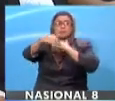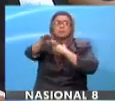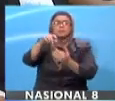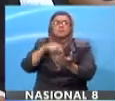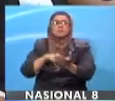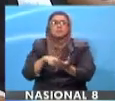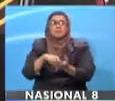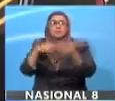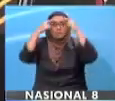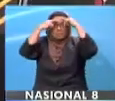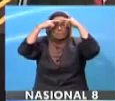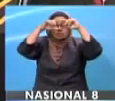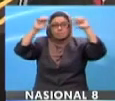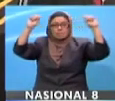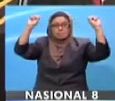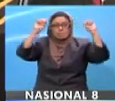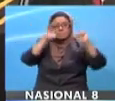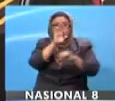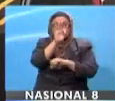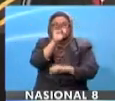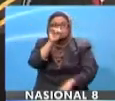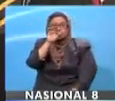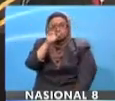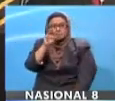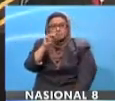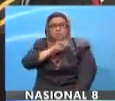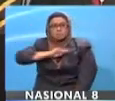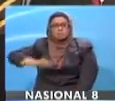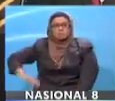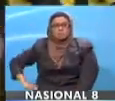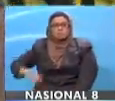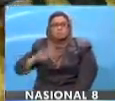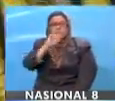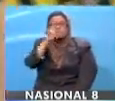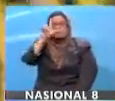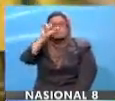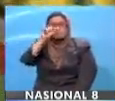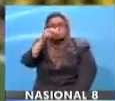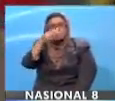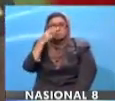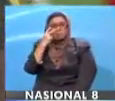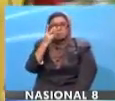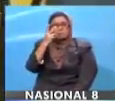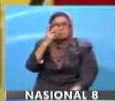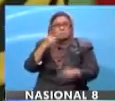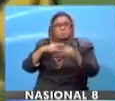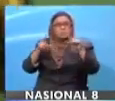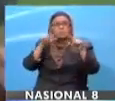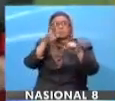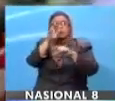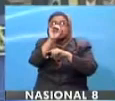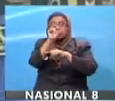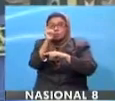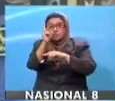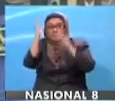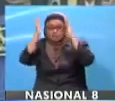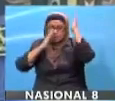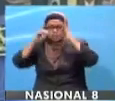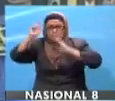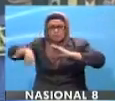Presiden FAM Tengku Abdullah Sultan Ahmad Shah melihat ranking Malaysia perlu diberi penekanan. Malaysia menghuni